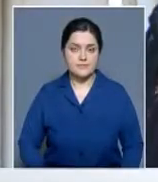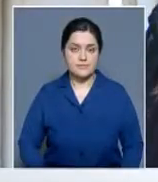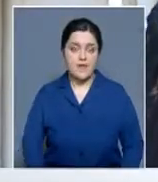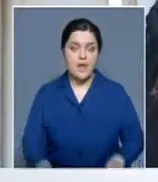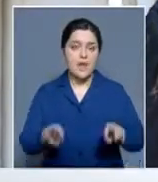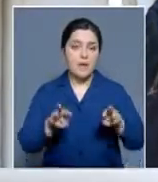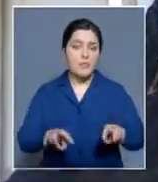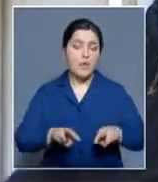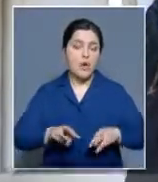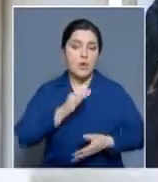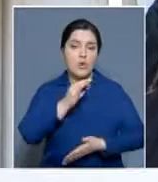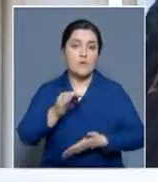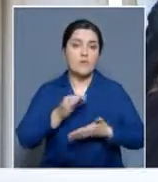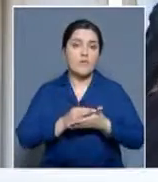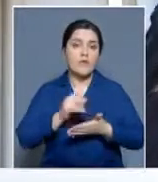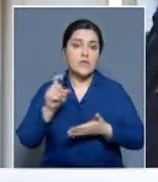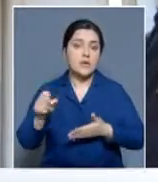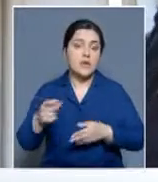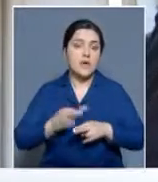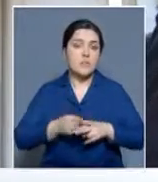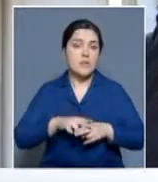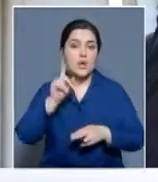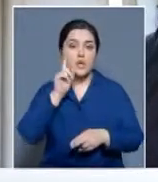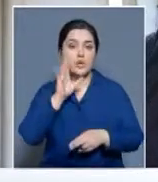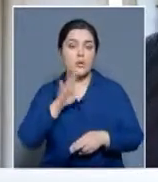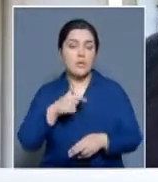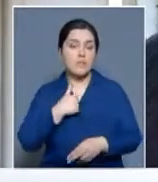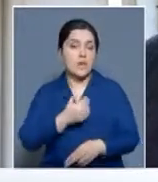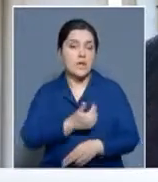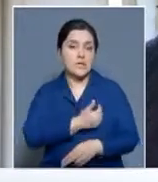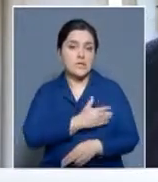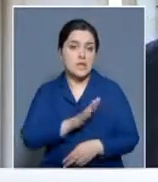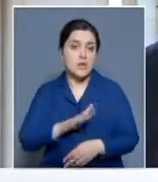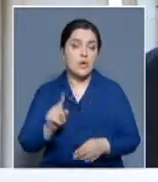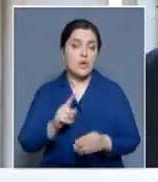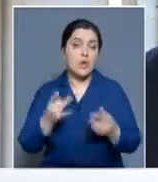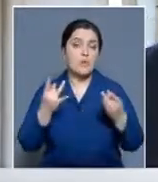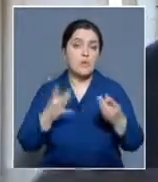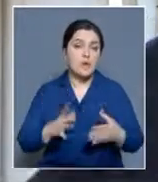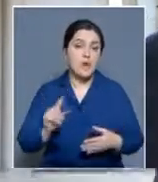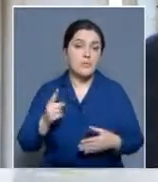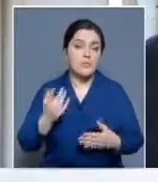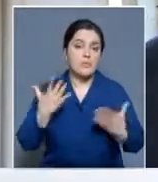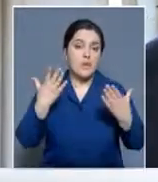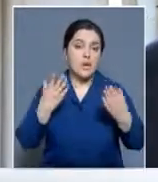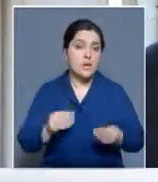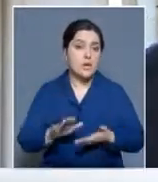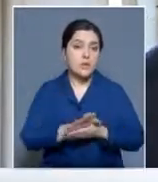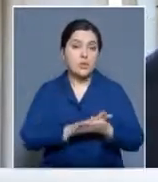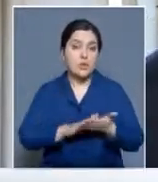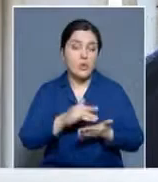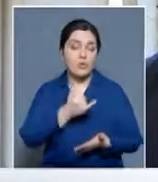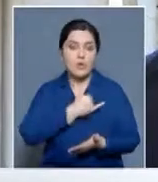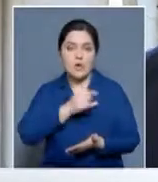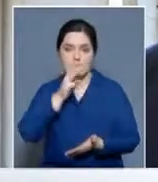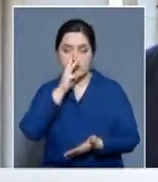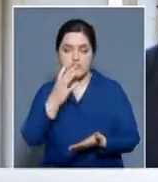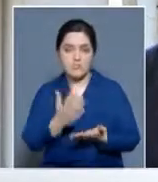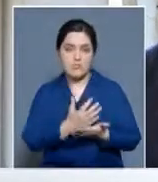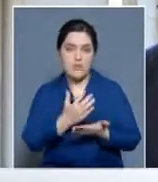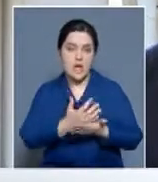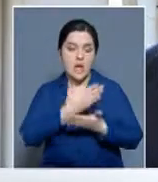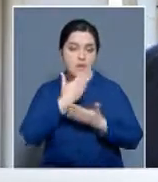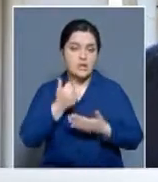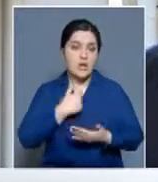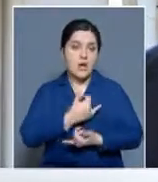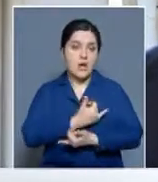Правительство несет ответственность за все эти неудобства. Мы их не хотели. Даже просто потому, что уже 5 дней никто из нас не зарабатывает. За